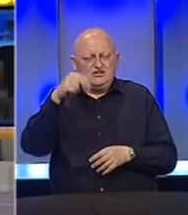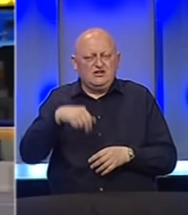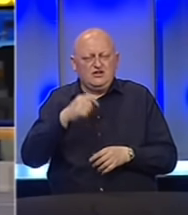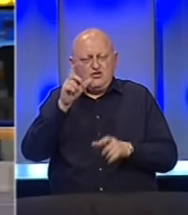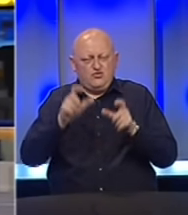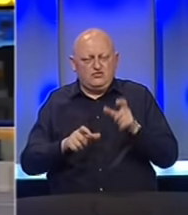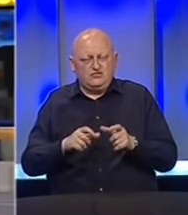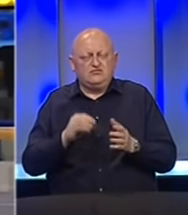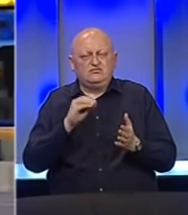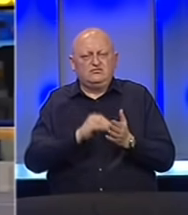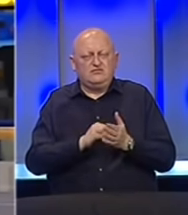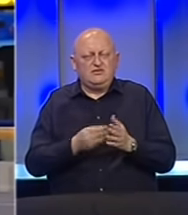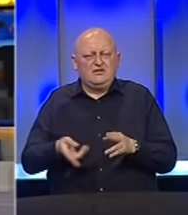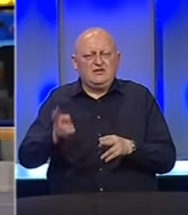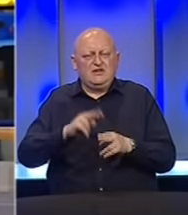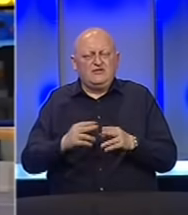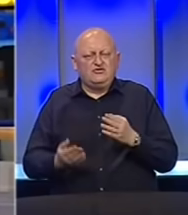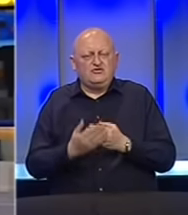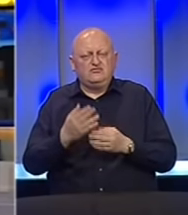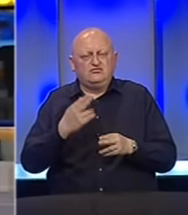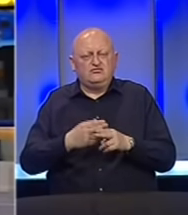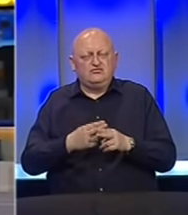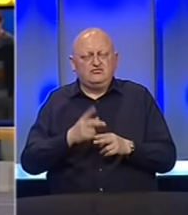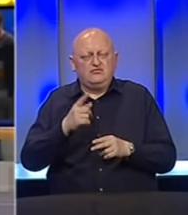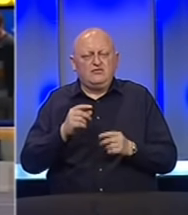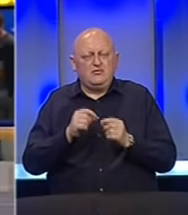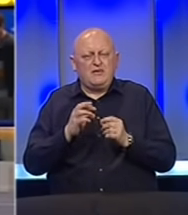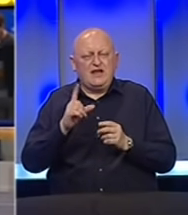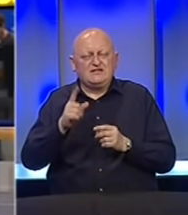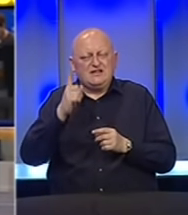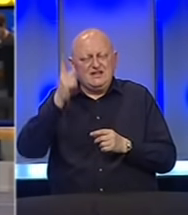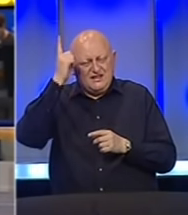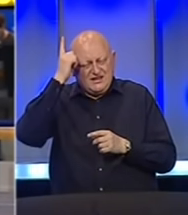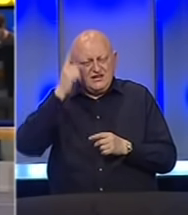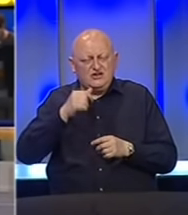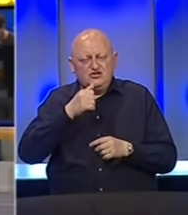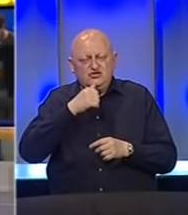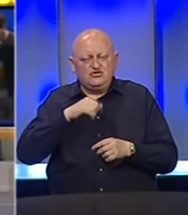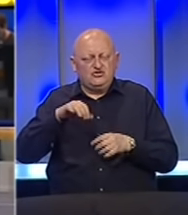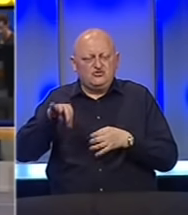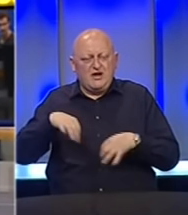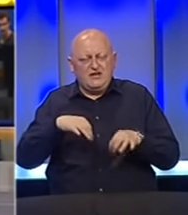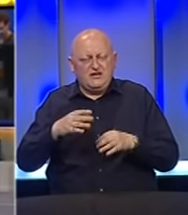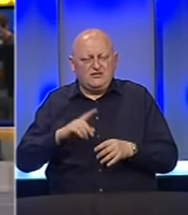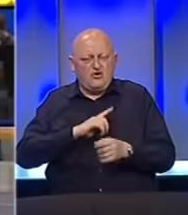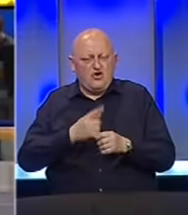ljudi. Zabilježen je najveći broj novih slučajeva zaraze u Brazilu i Indiji. Iz Španije ohrabrujuće